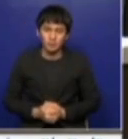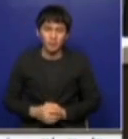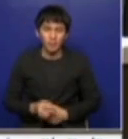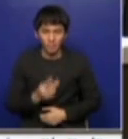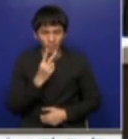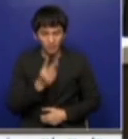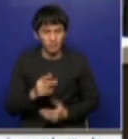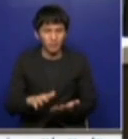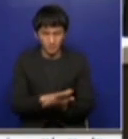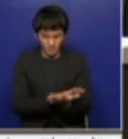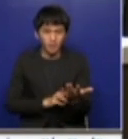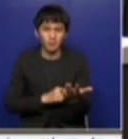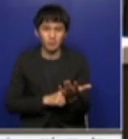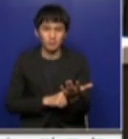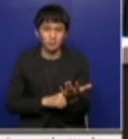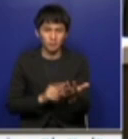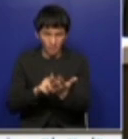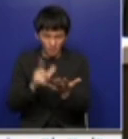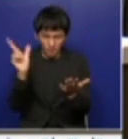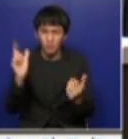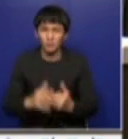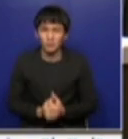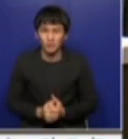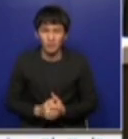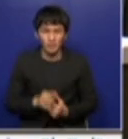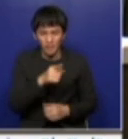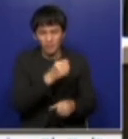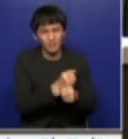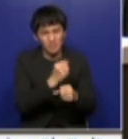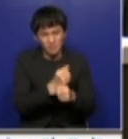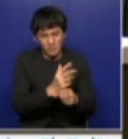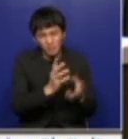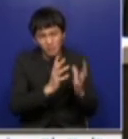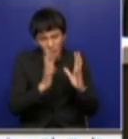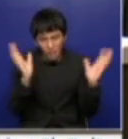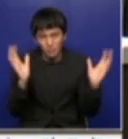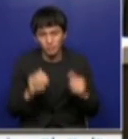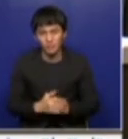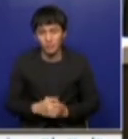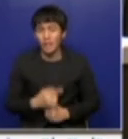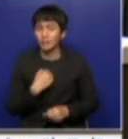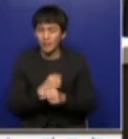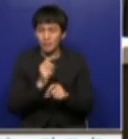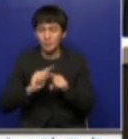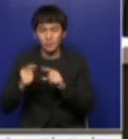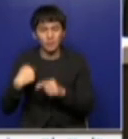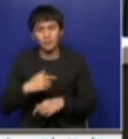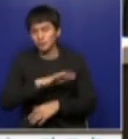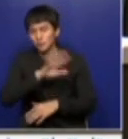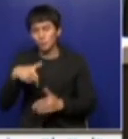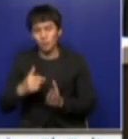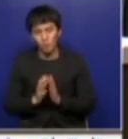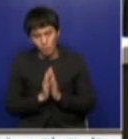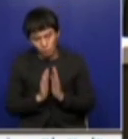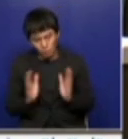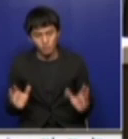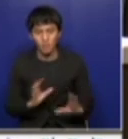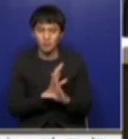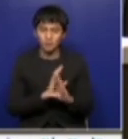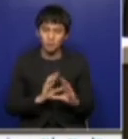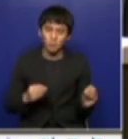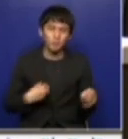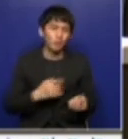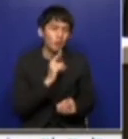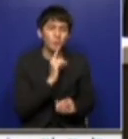เถอะท่านทำมาเยอะแล้วเราก็ขอบคุณที่ท่านทำมาส่วนหนึ่งก็สงบเราก็ไม่ว่าอะไร